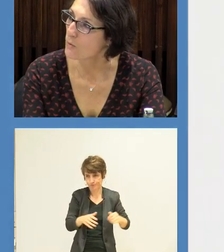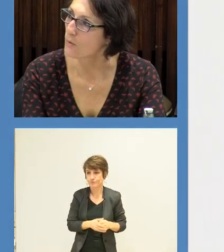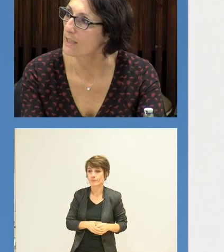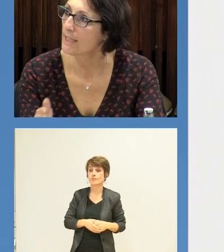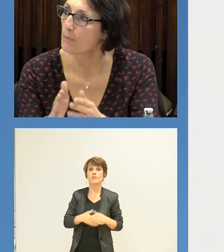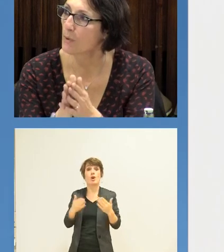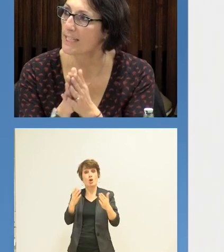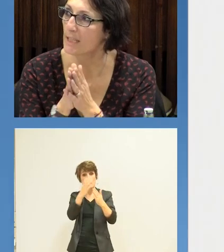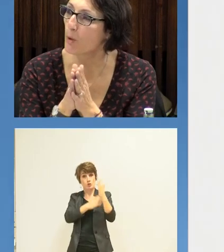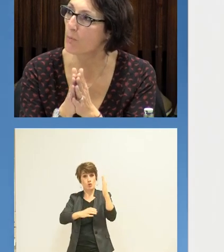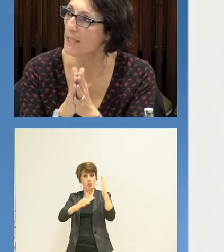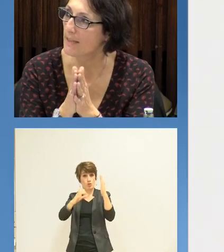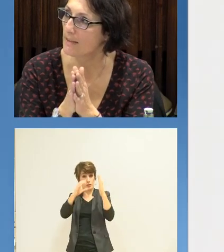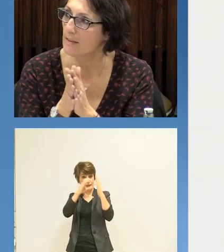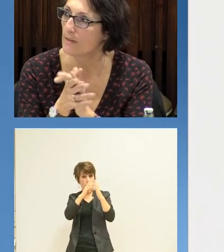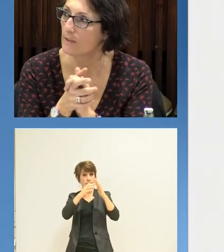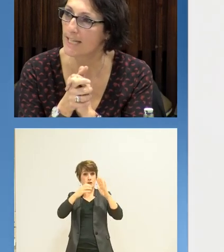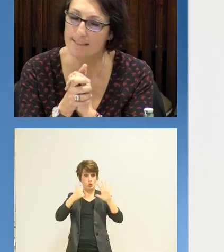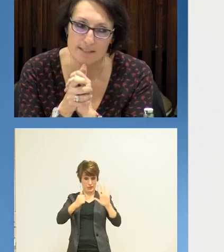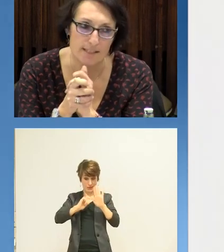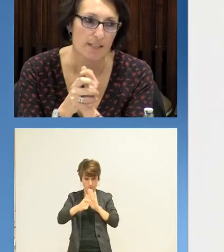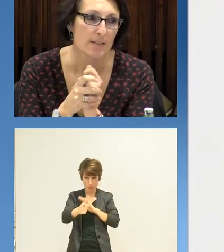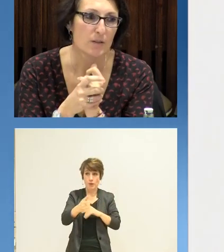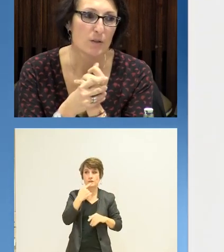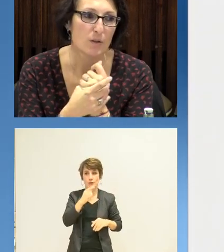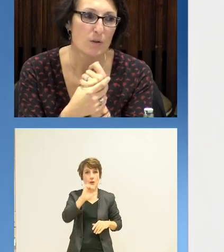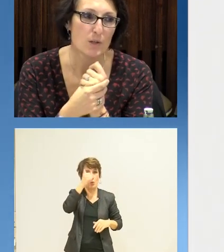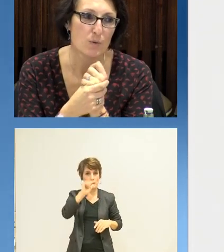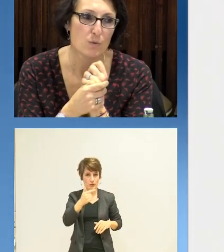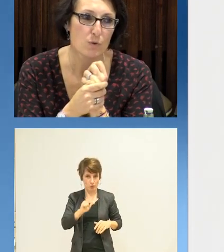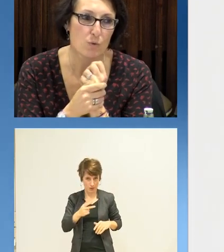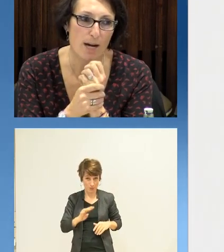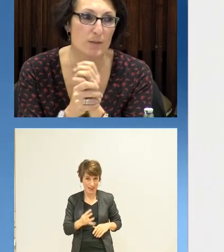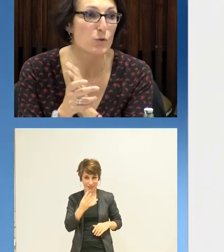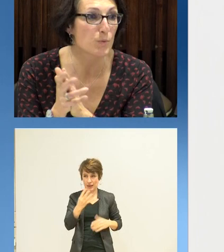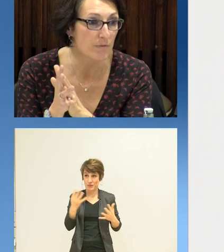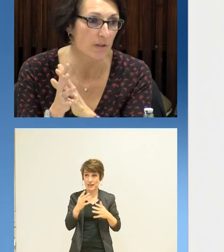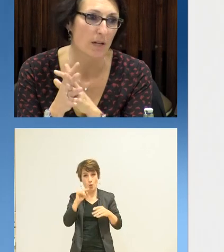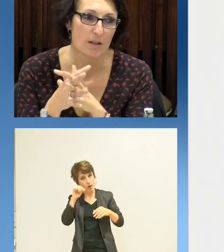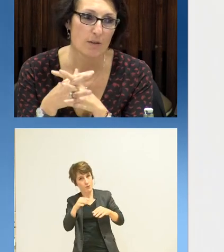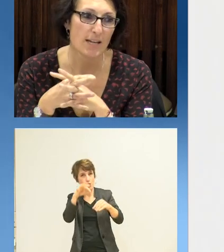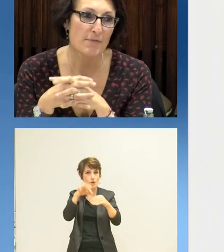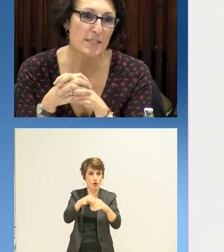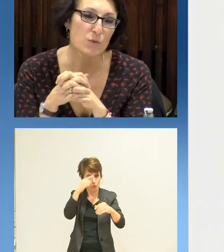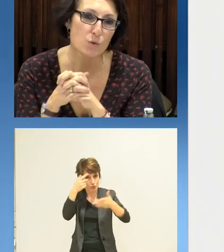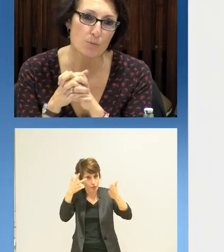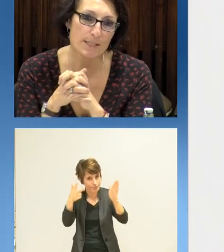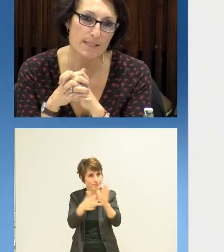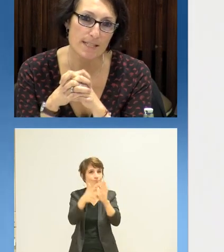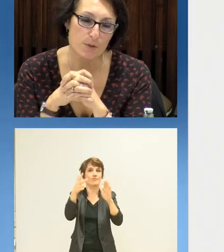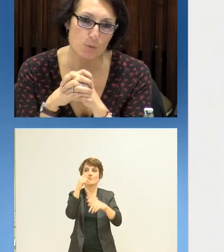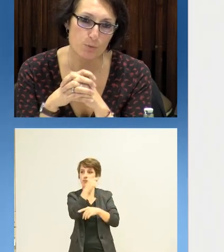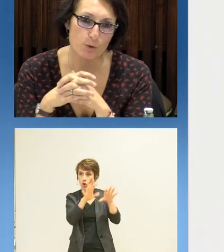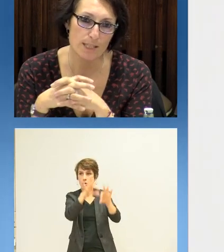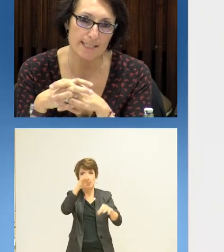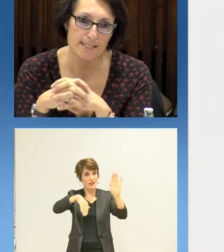et pour les quatre premières d'acter le choix est de suivre l'avis du comité